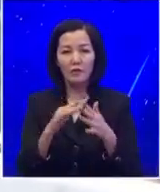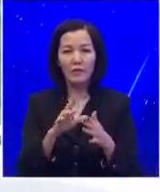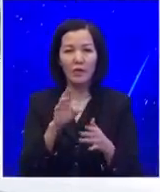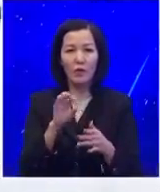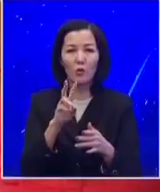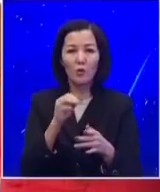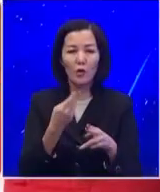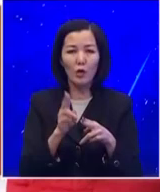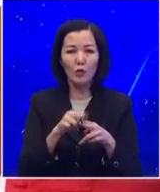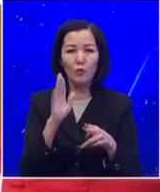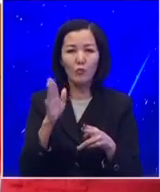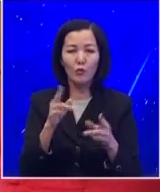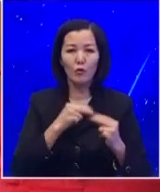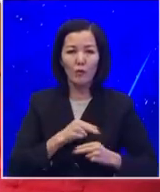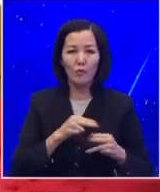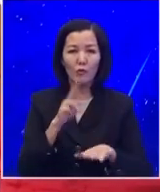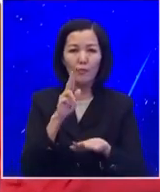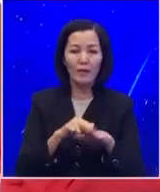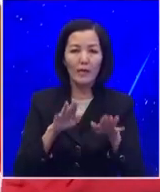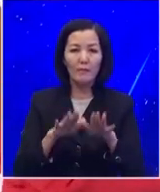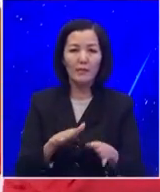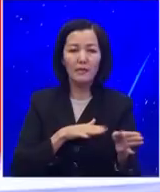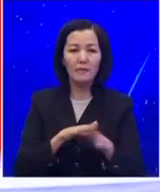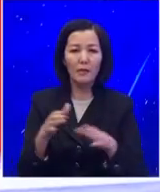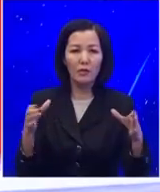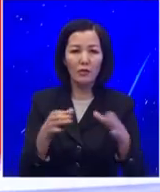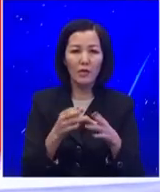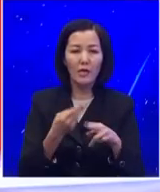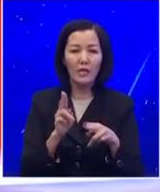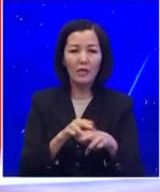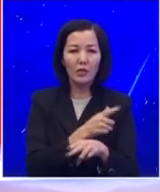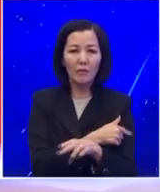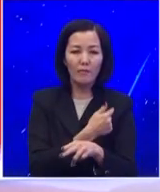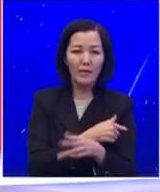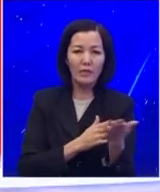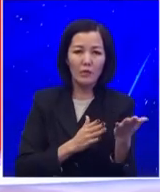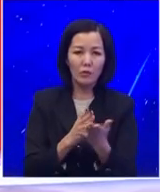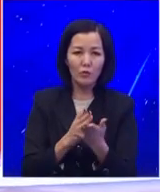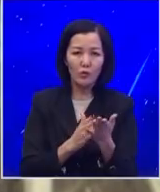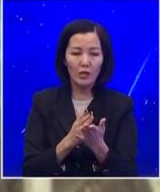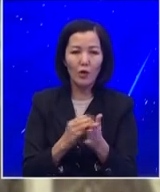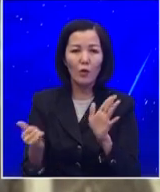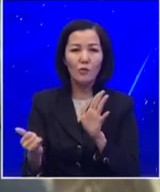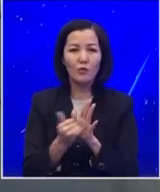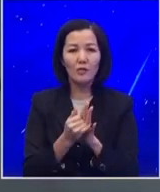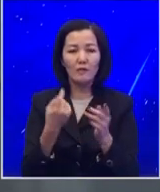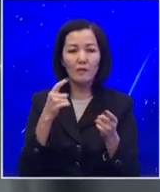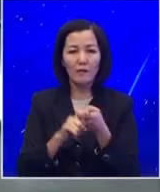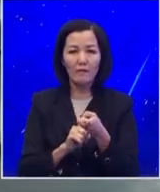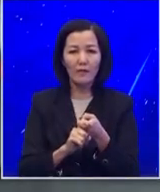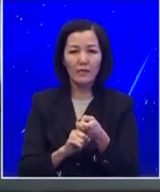на которых будут работать сотрудники полиции и местных исполнительных органов, а также медицинские работники.